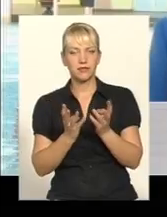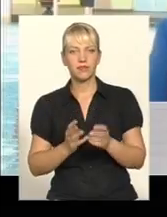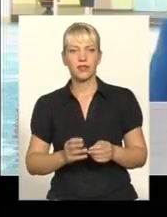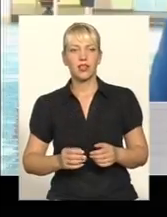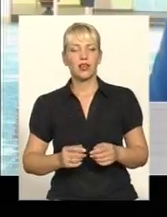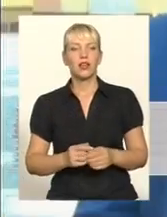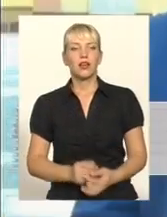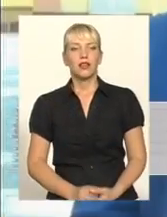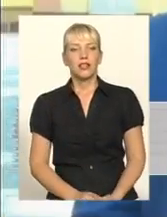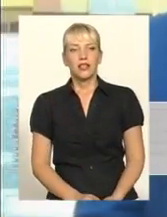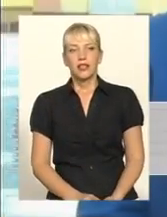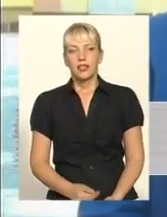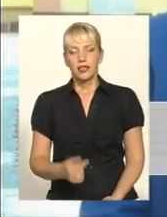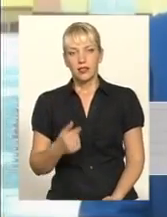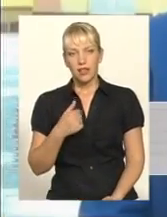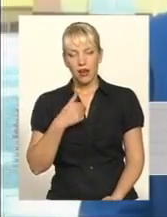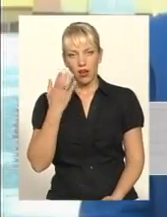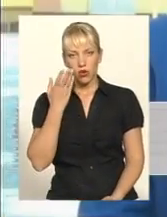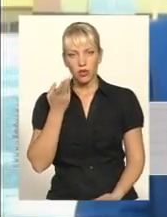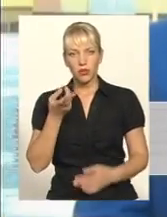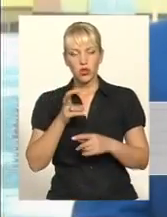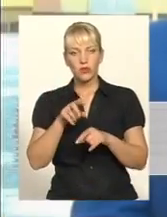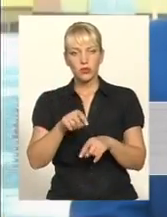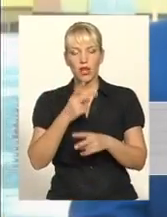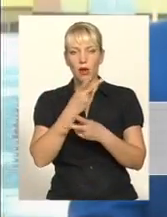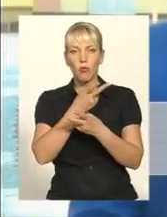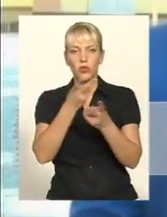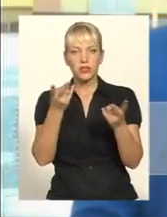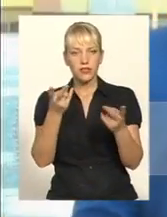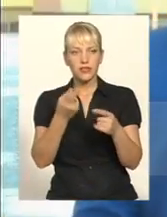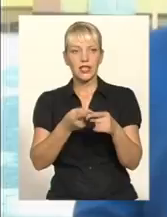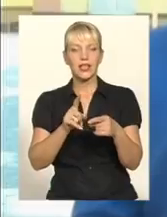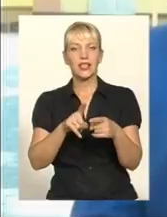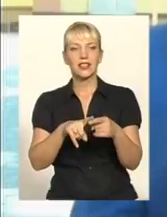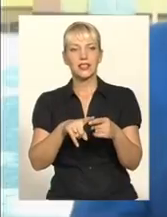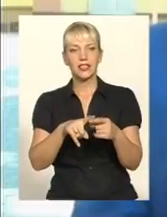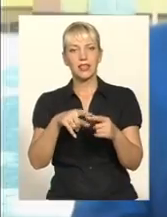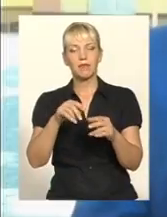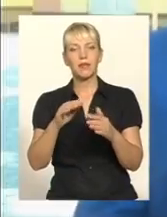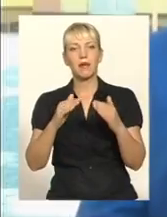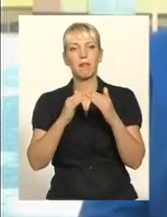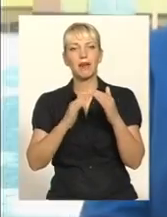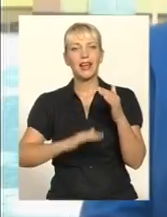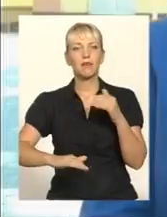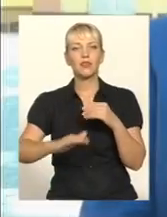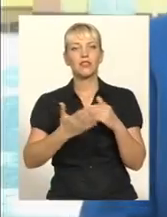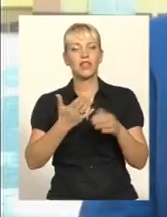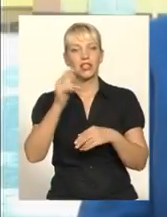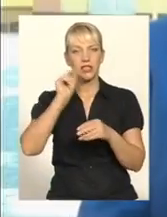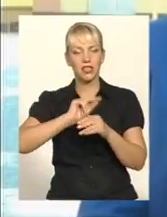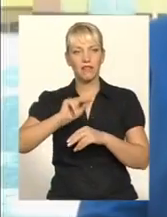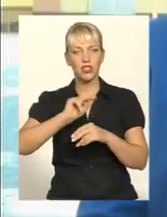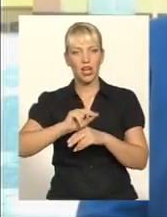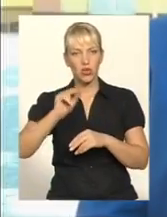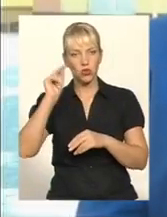ліцею. Я коли сюди прийшов і подивився на ті приміщення, в яких навчаються діти, ще